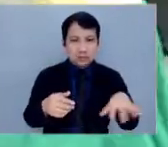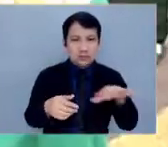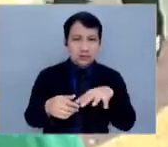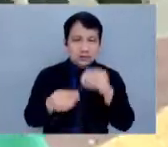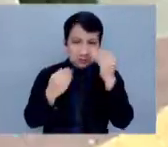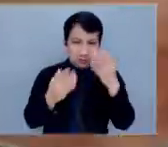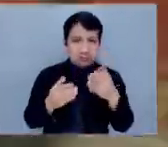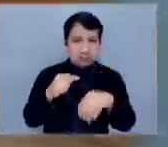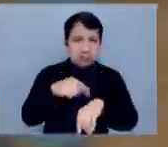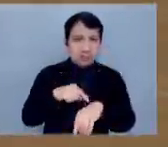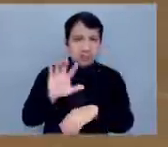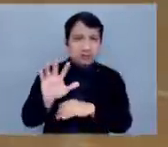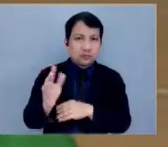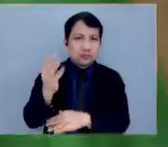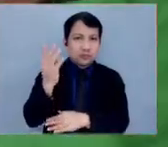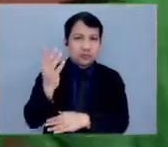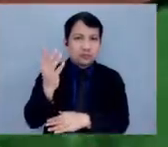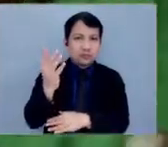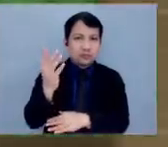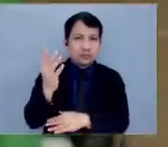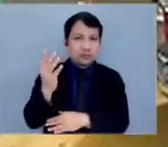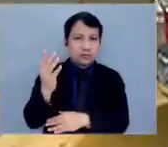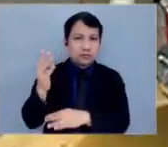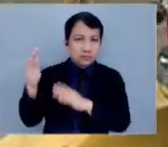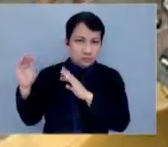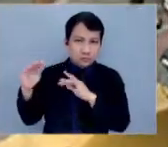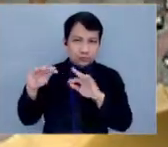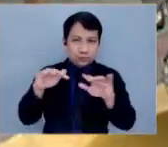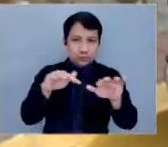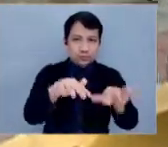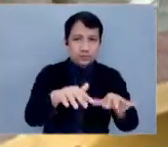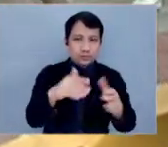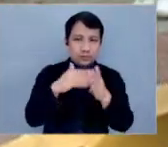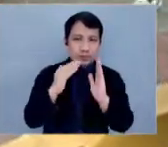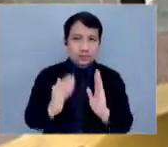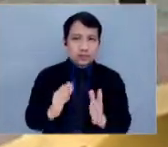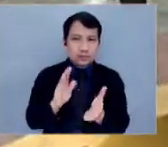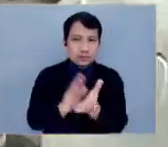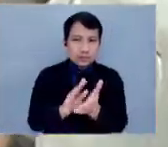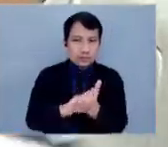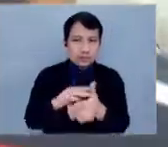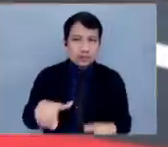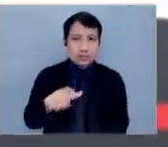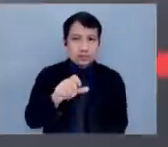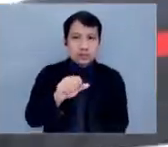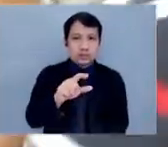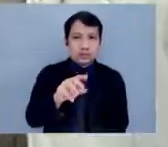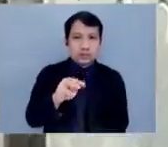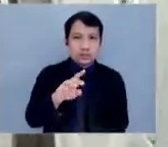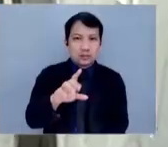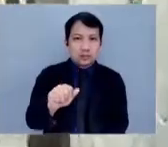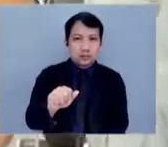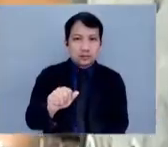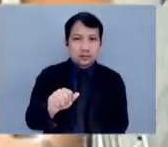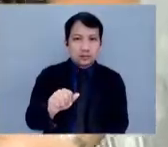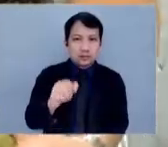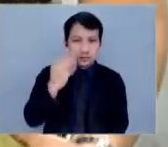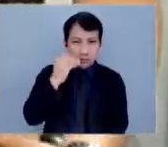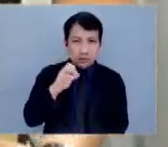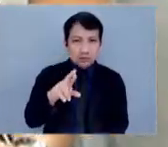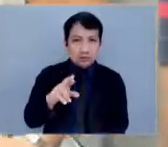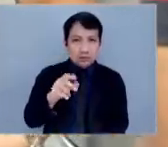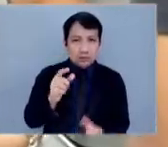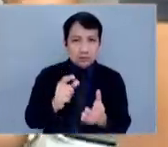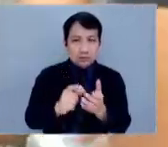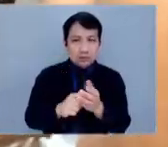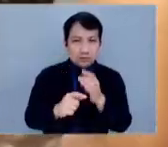umaga kanina, unti-unti na nagsisidatingan ang mga estudyante sa paaralang ito sa Santa Mesa. Si Mercy, na nagatid ng grade 9 niyang anak,